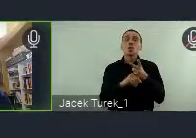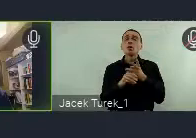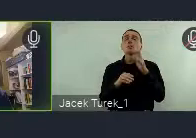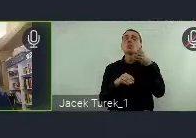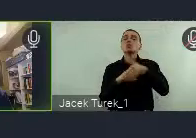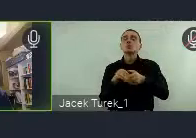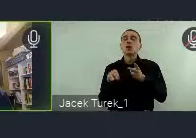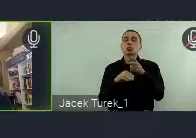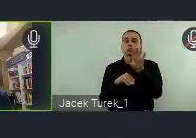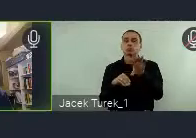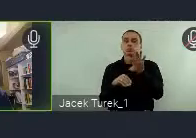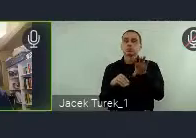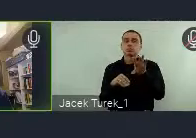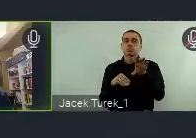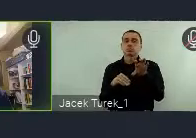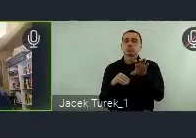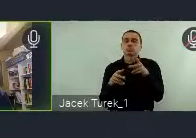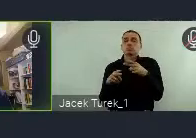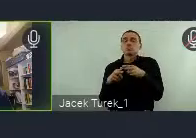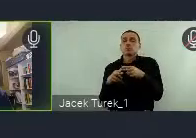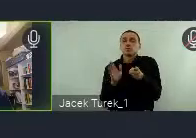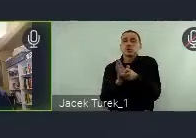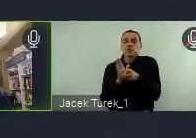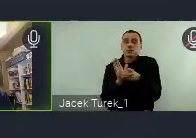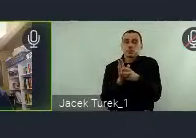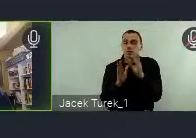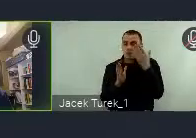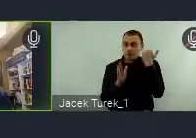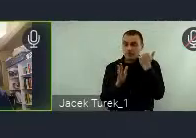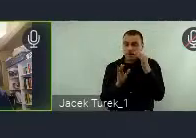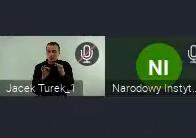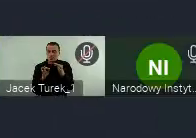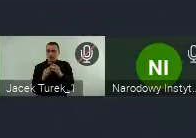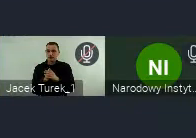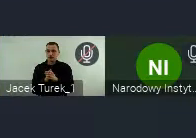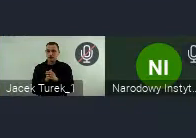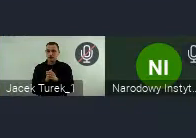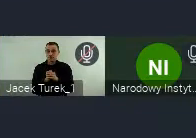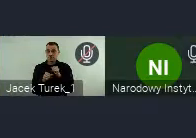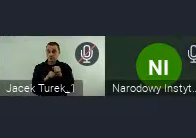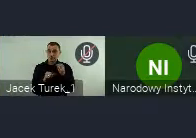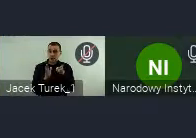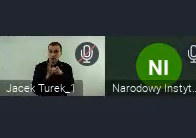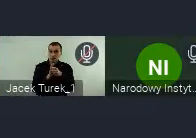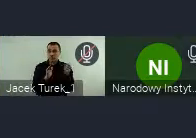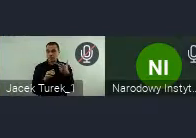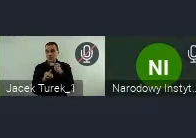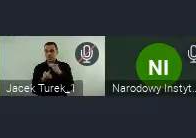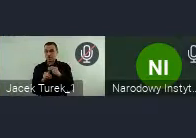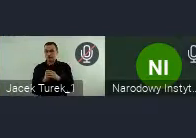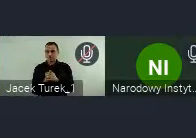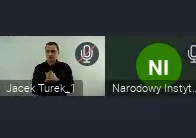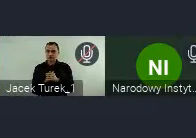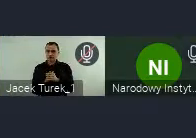ja nie wiem na czym stanęło czy nagrywamy spotkanie czy nie Pa ono teraz jest do pani Iwony z nich w